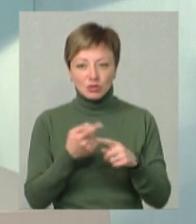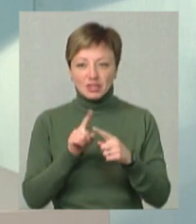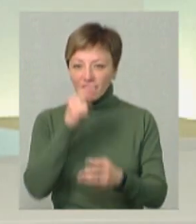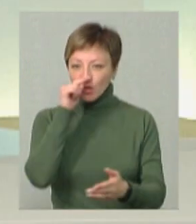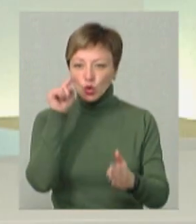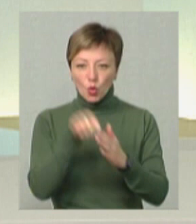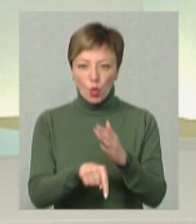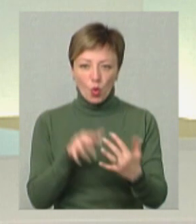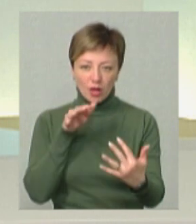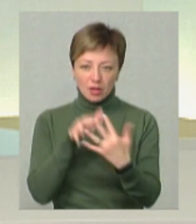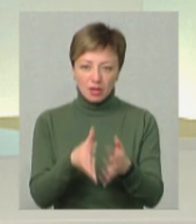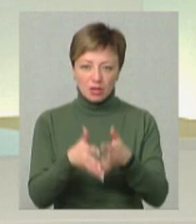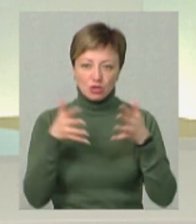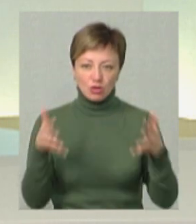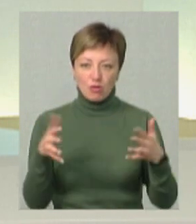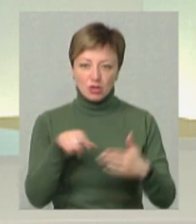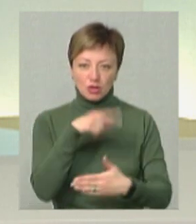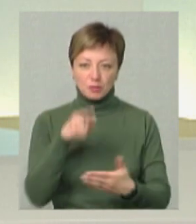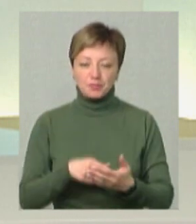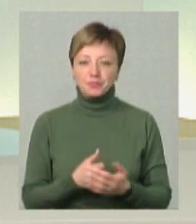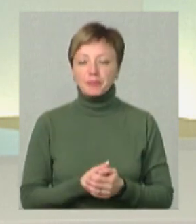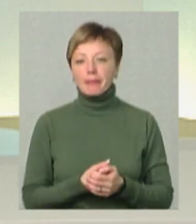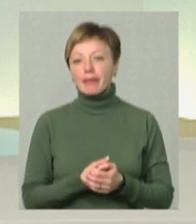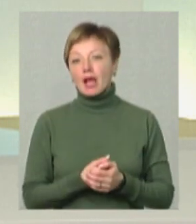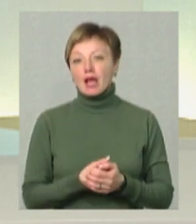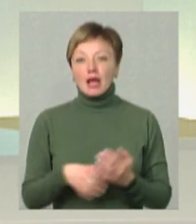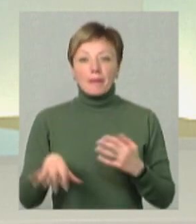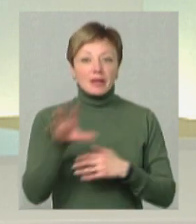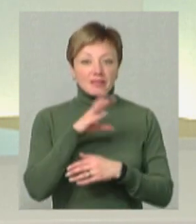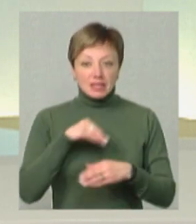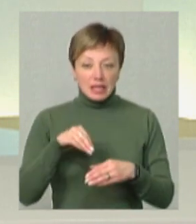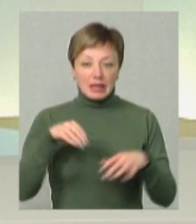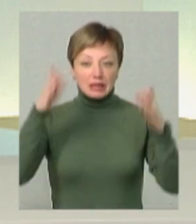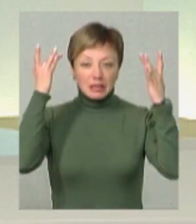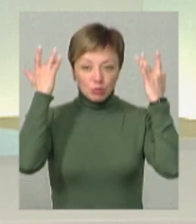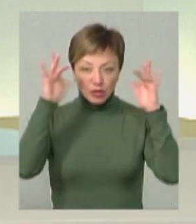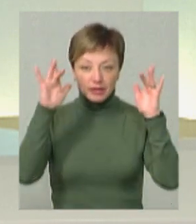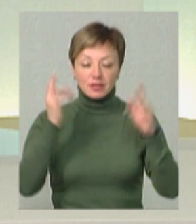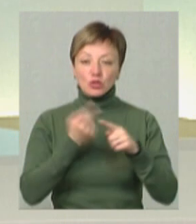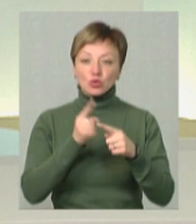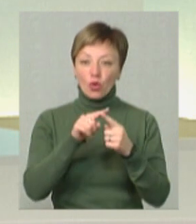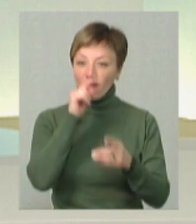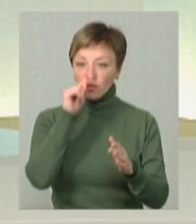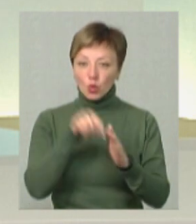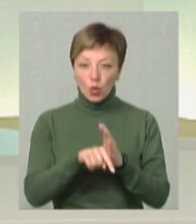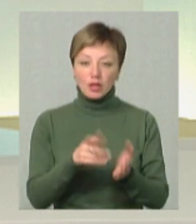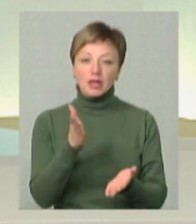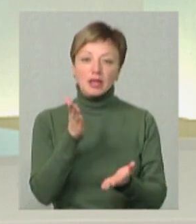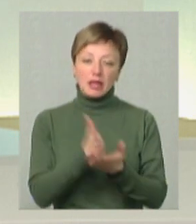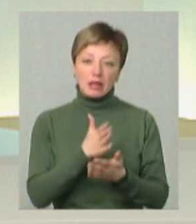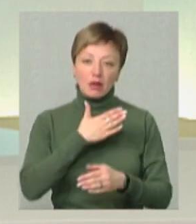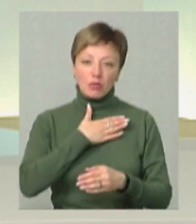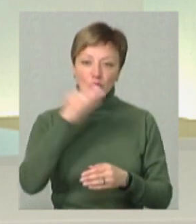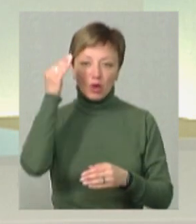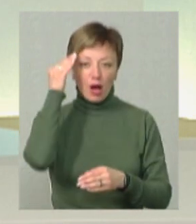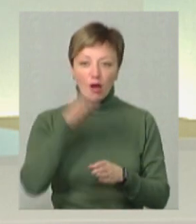вторгнення широкомасштабне? Ну, при всій несподіванці цього вторгнення, воно є, на мою